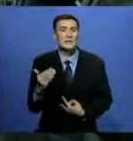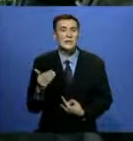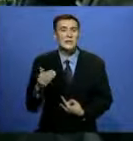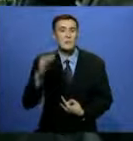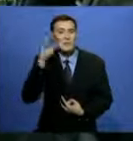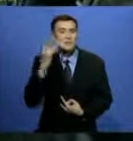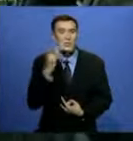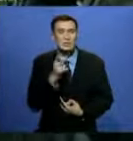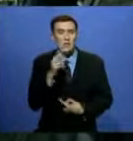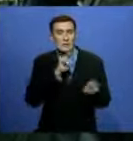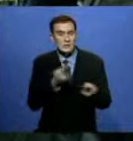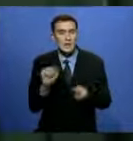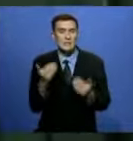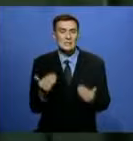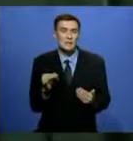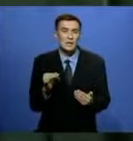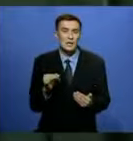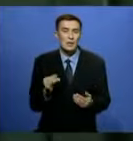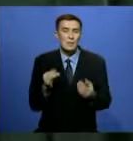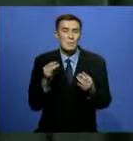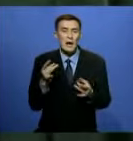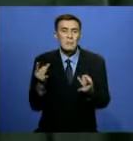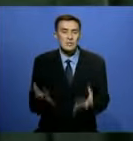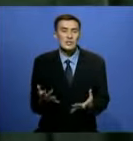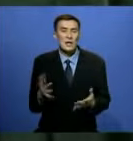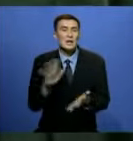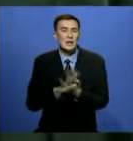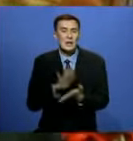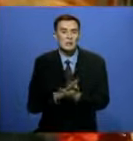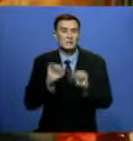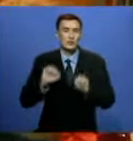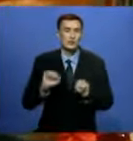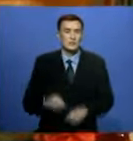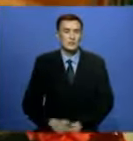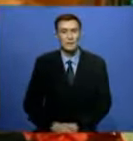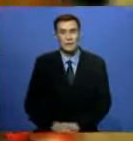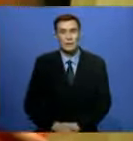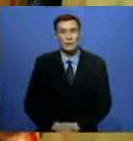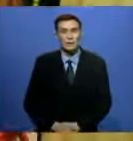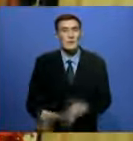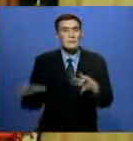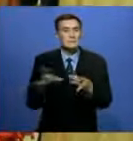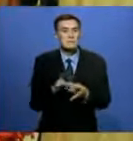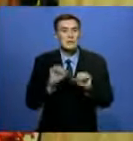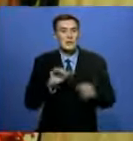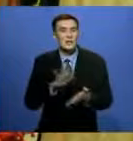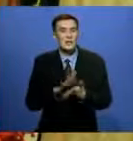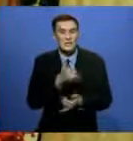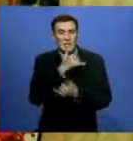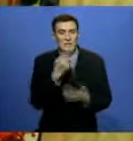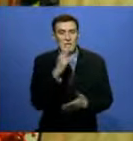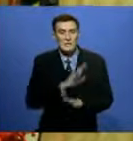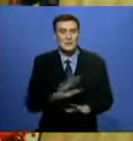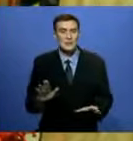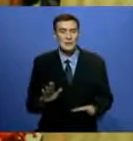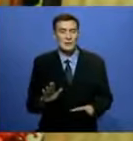мальчишками нужен глаз да глаз, а здесь вроде даже и пыль к нано-костюму не пристает. На него не садится пыль. И не видно, как на